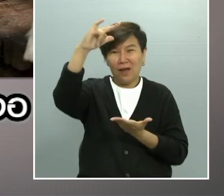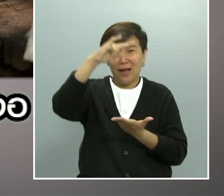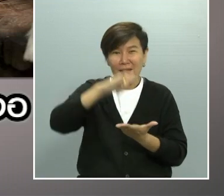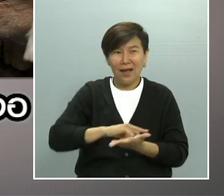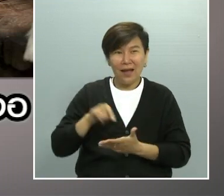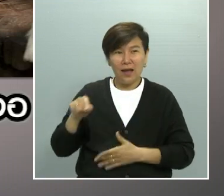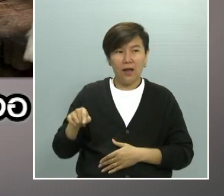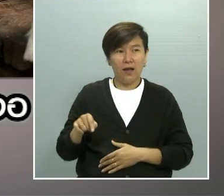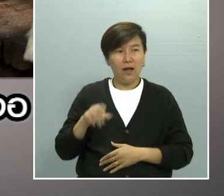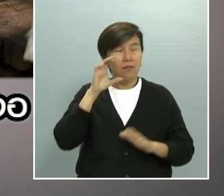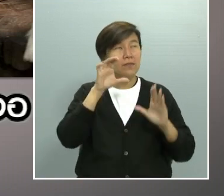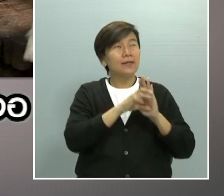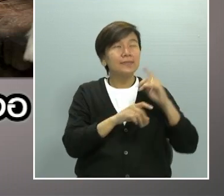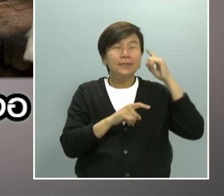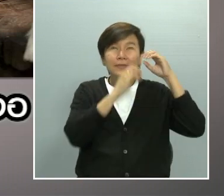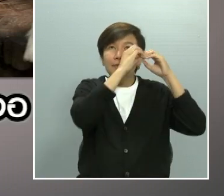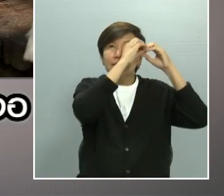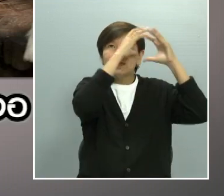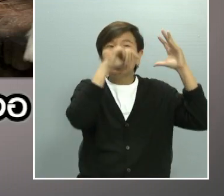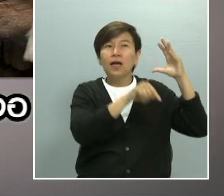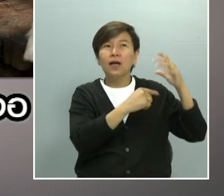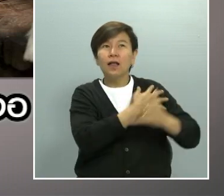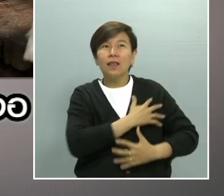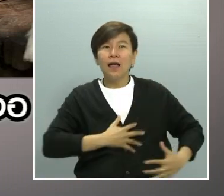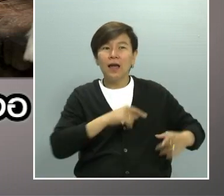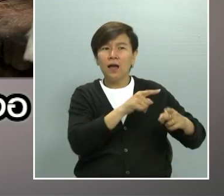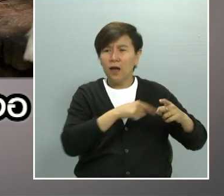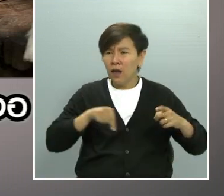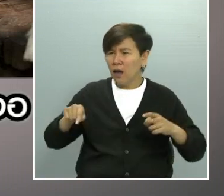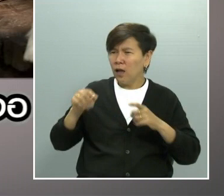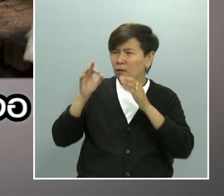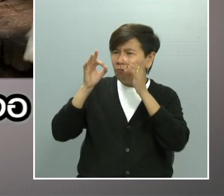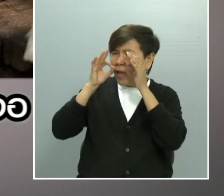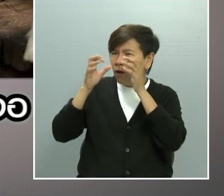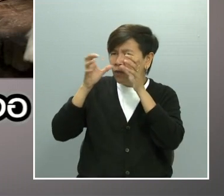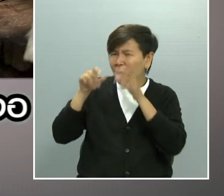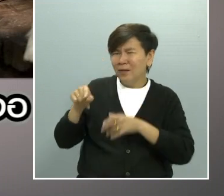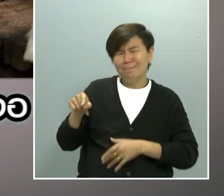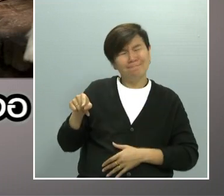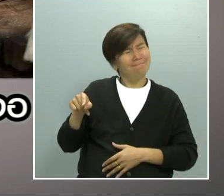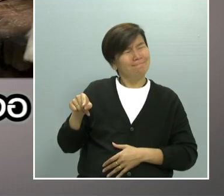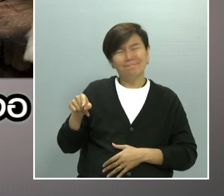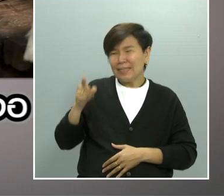กับสิ่งที่ได้เจอนั่นเสือหรือแมวท่านผู้ชมเธอ